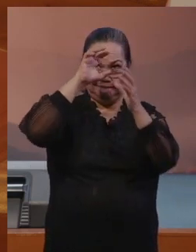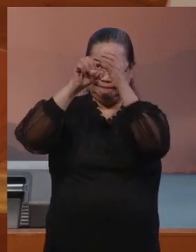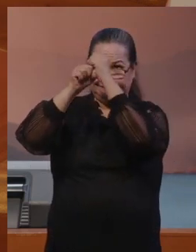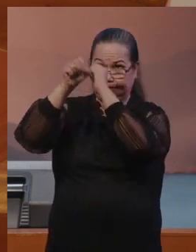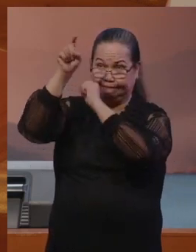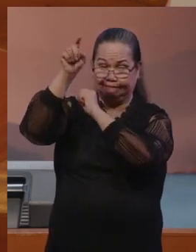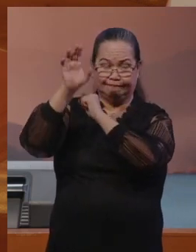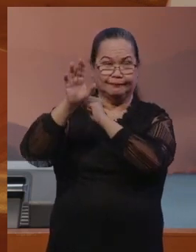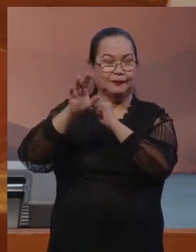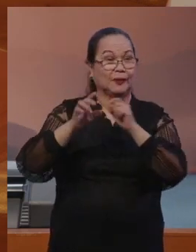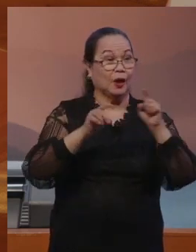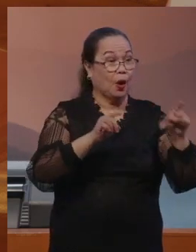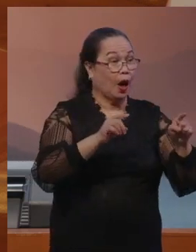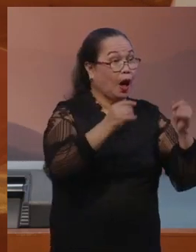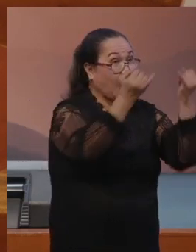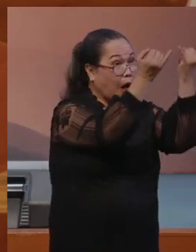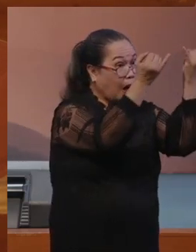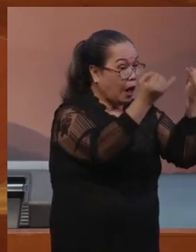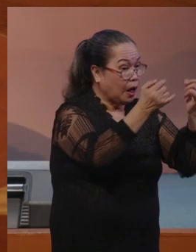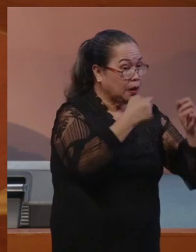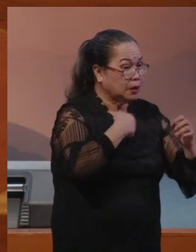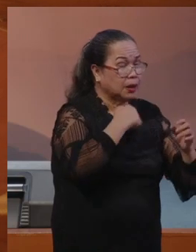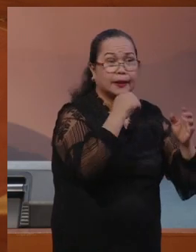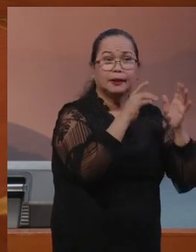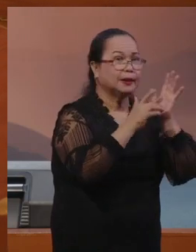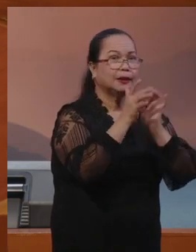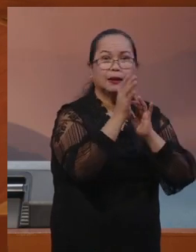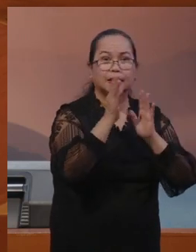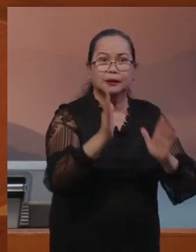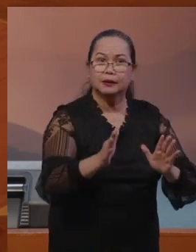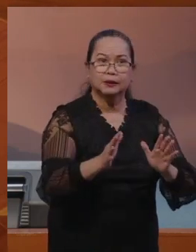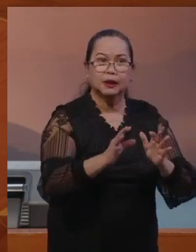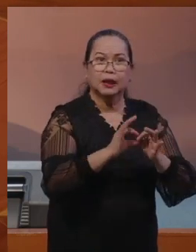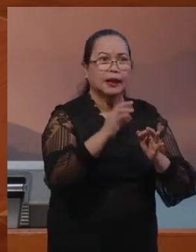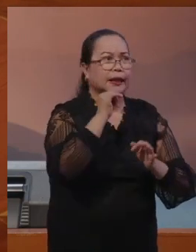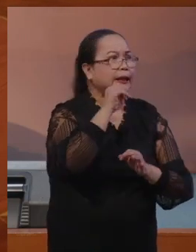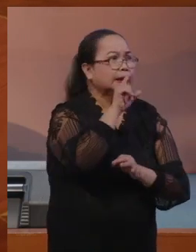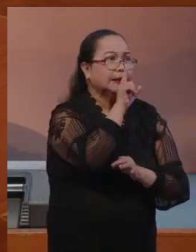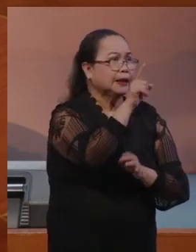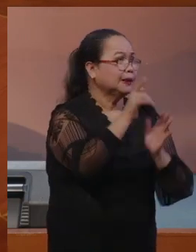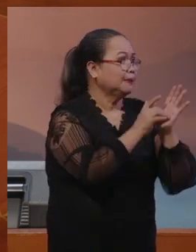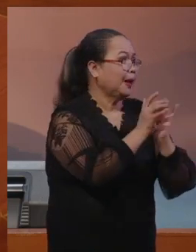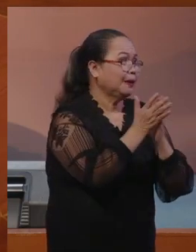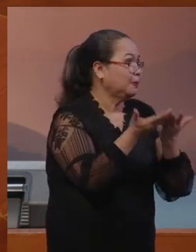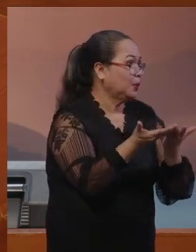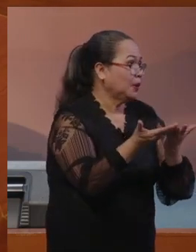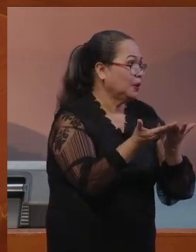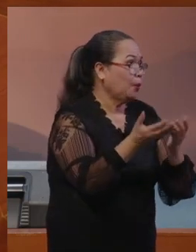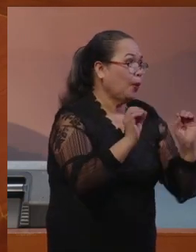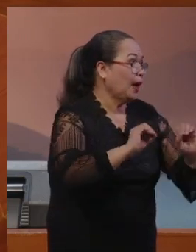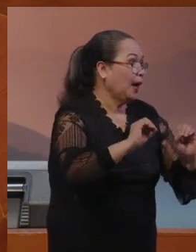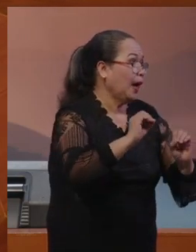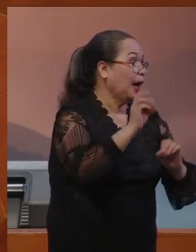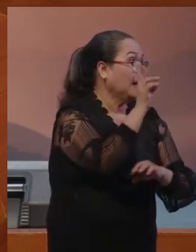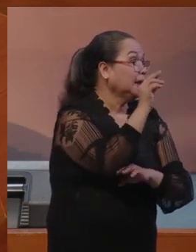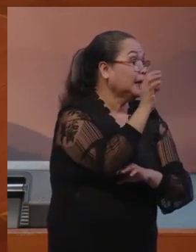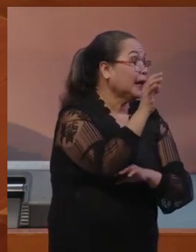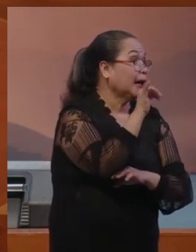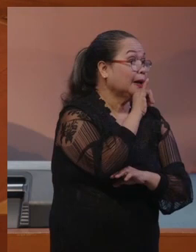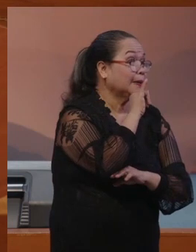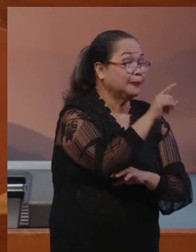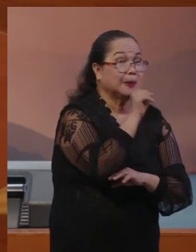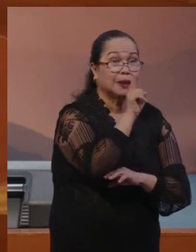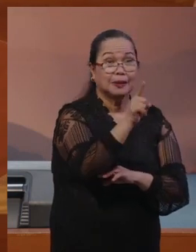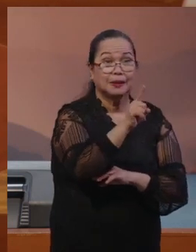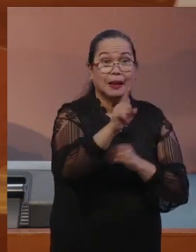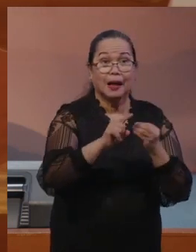ang isang pagano. Tandaan ninyo, walang Biblia si Rahab. Ang tanging meron